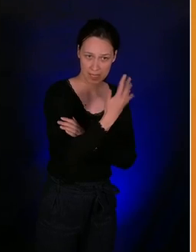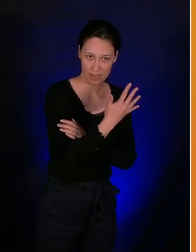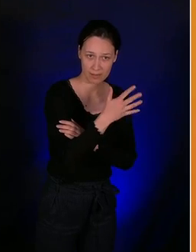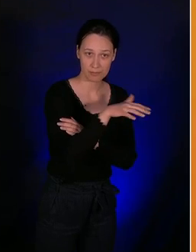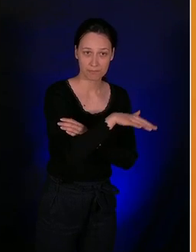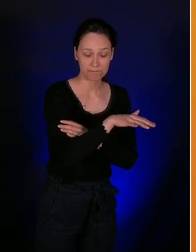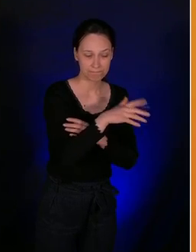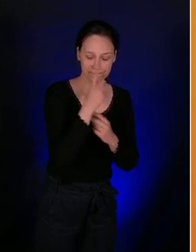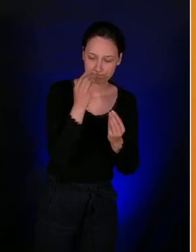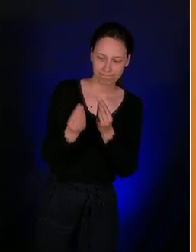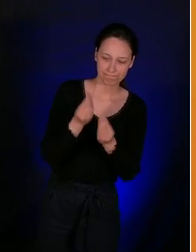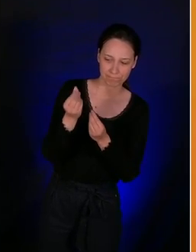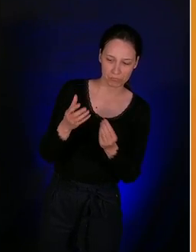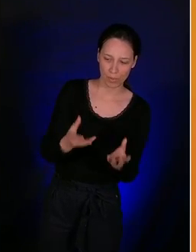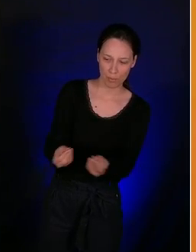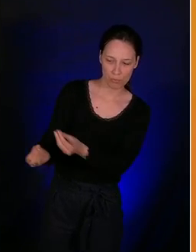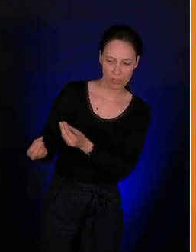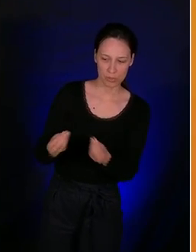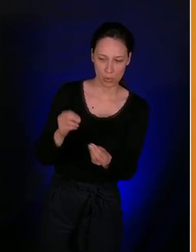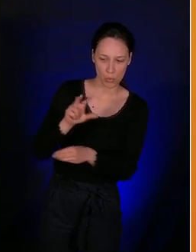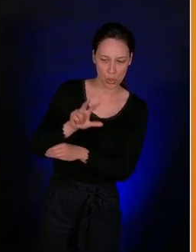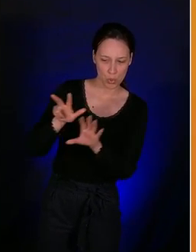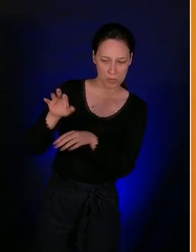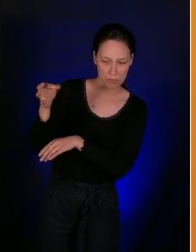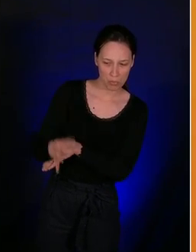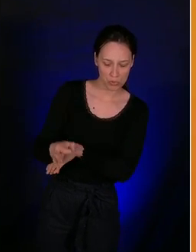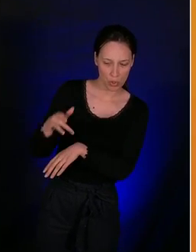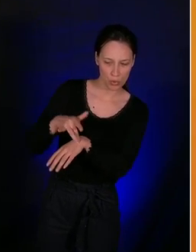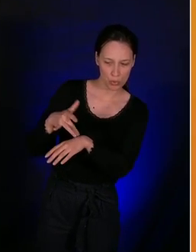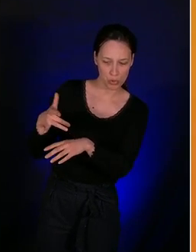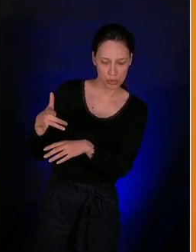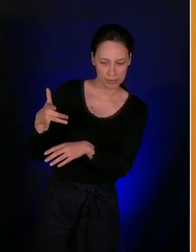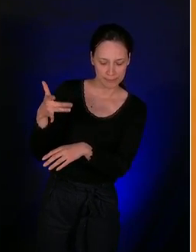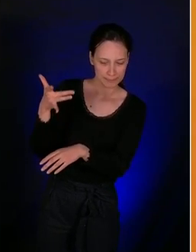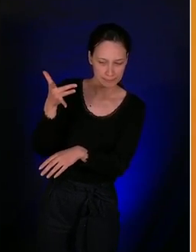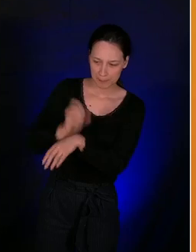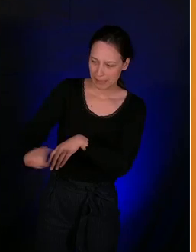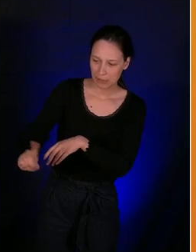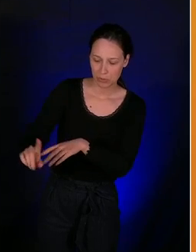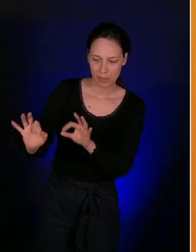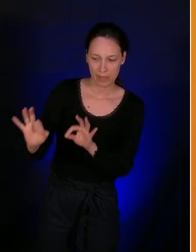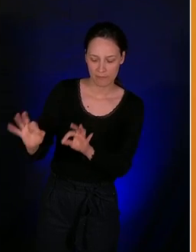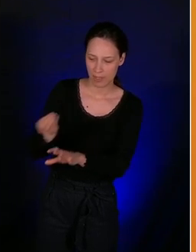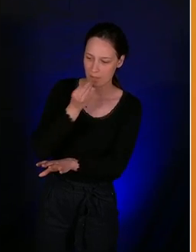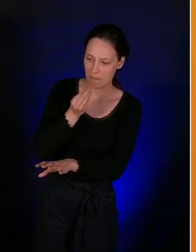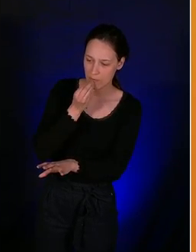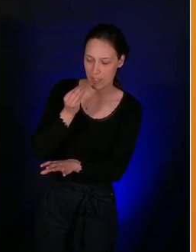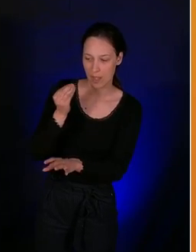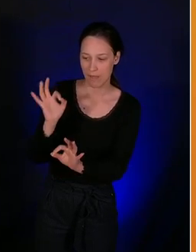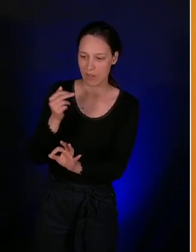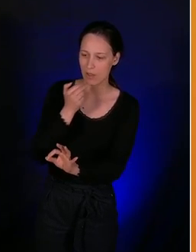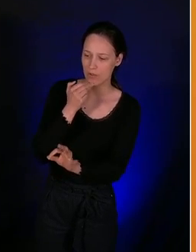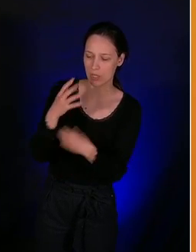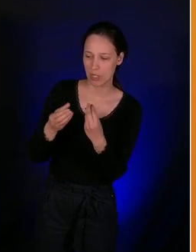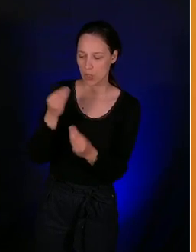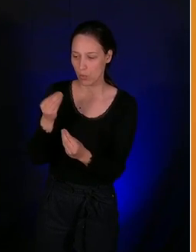part de la population en insécurité alimentaire quantitative et ou qualitative. À n'en